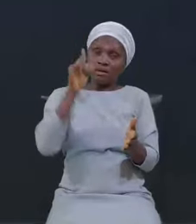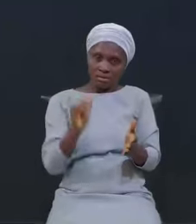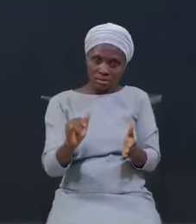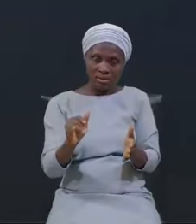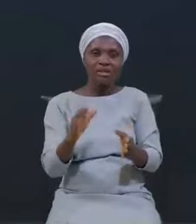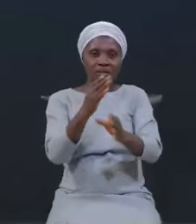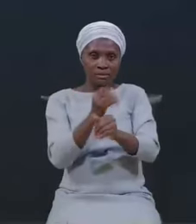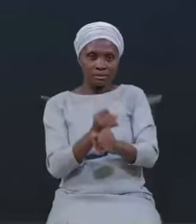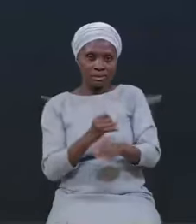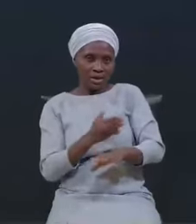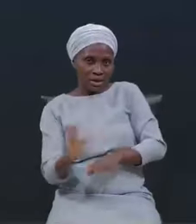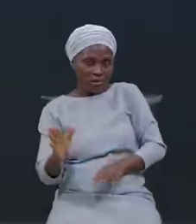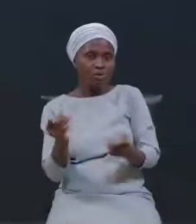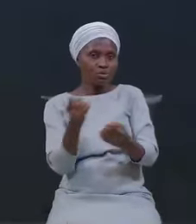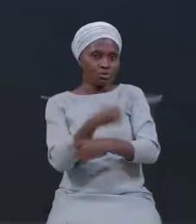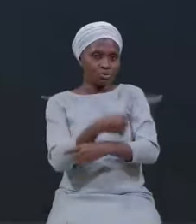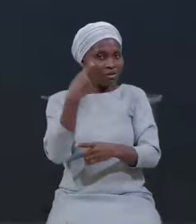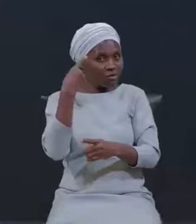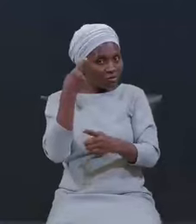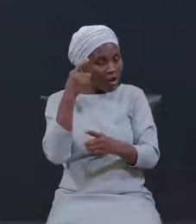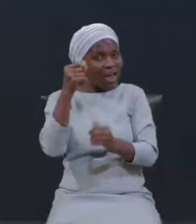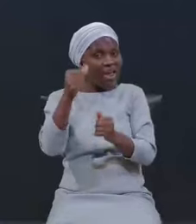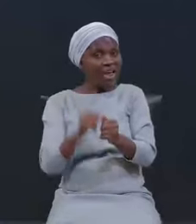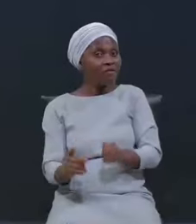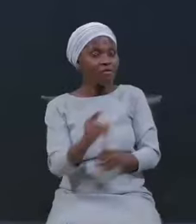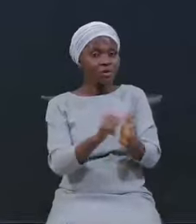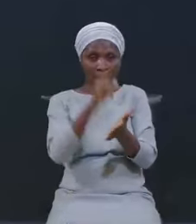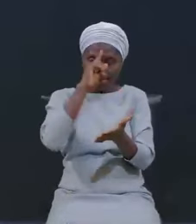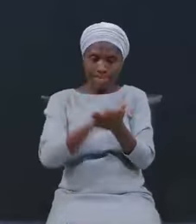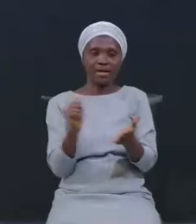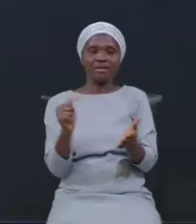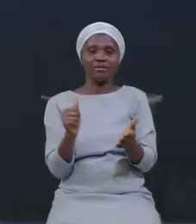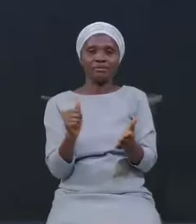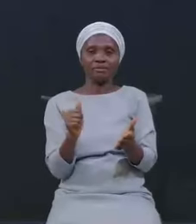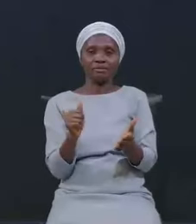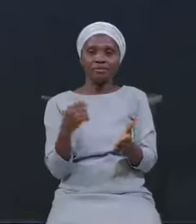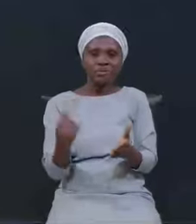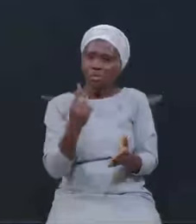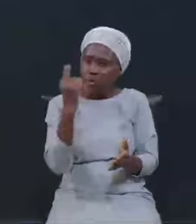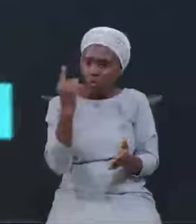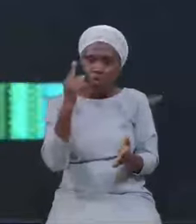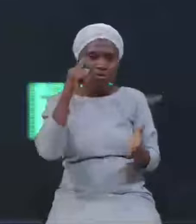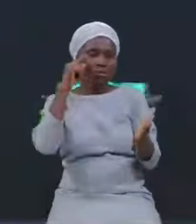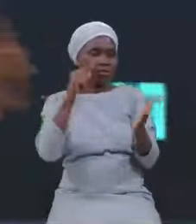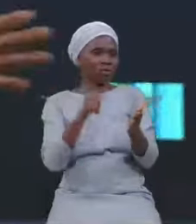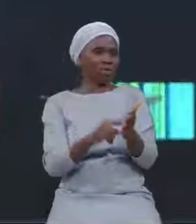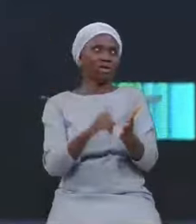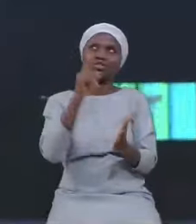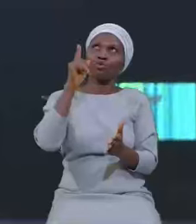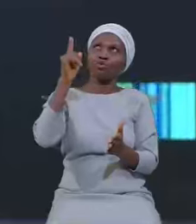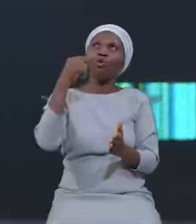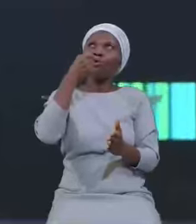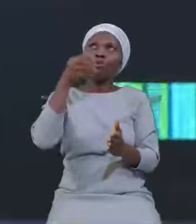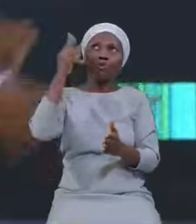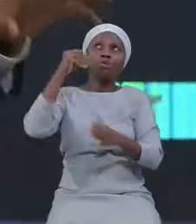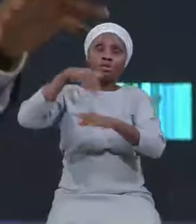croient. Il est celui, le seul établi par Dieu, le seul reconnu par Dieu, envoyé du ciel